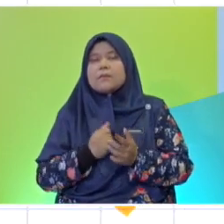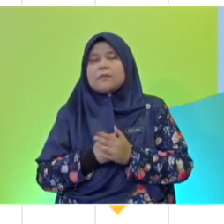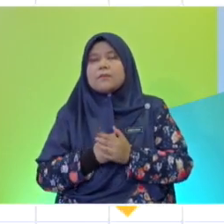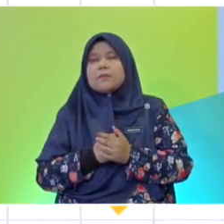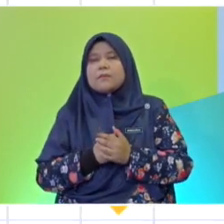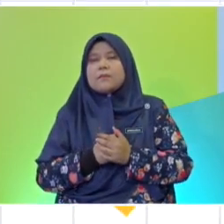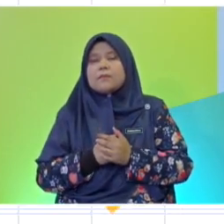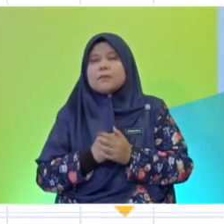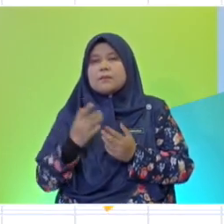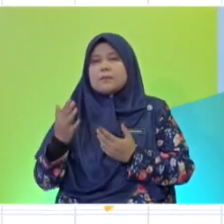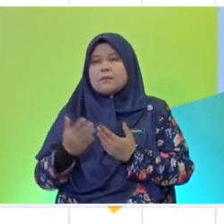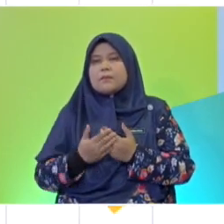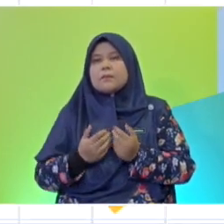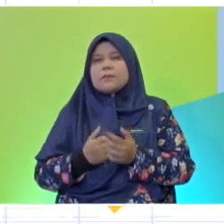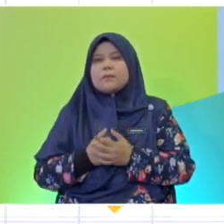mudah